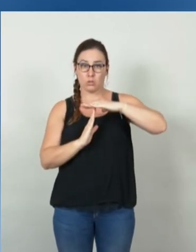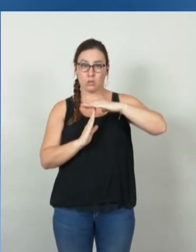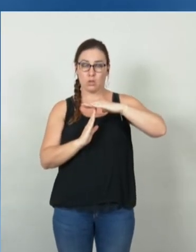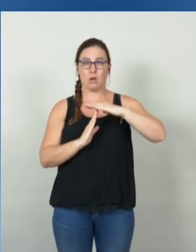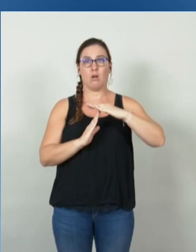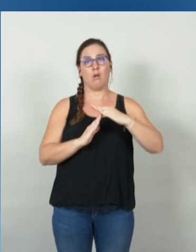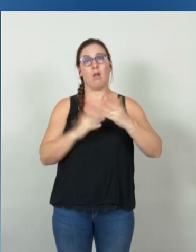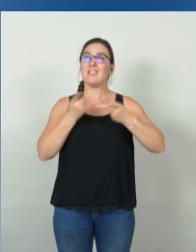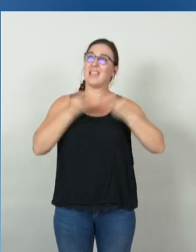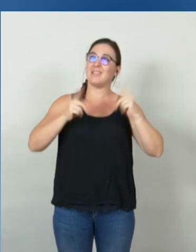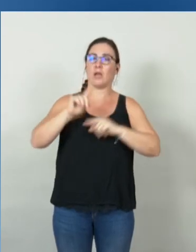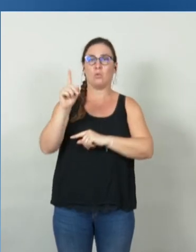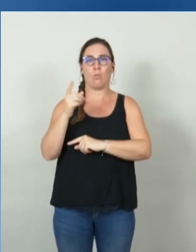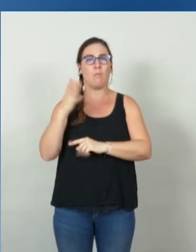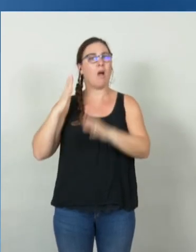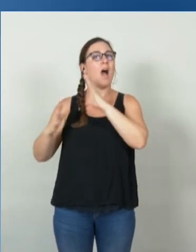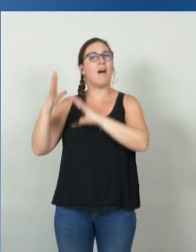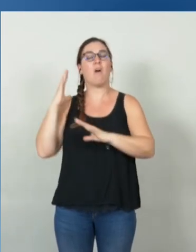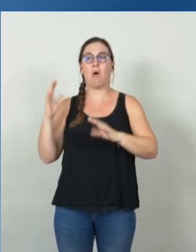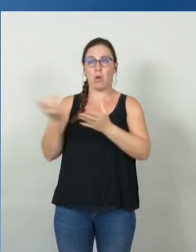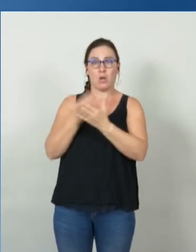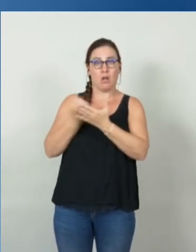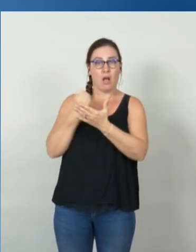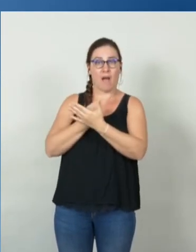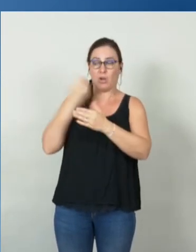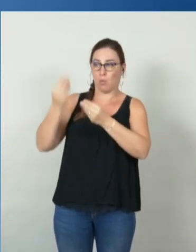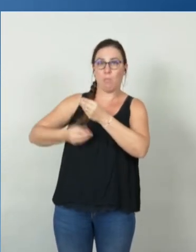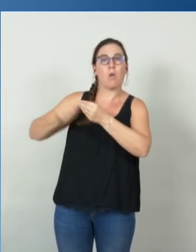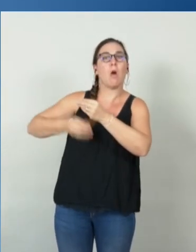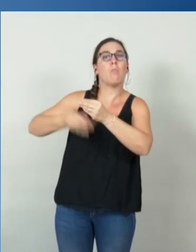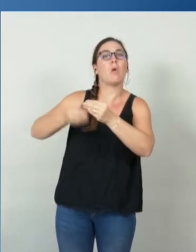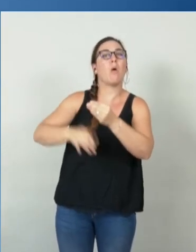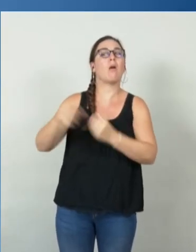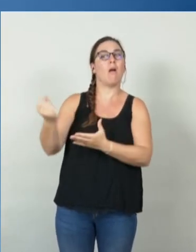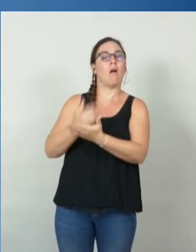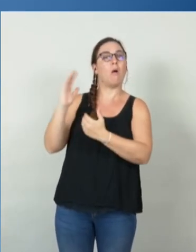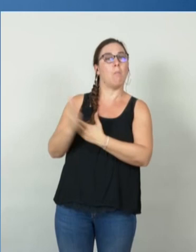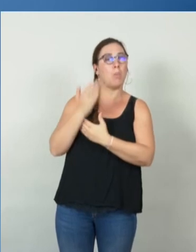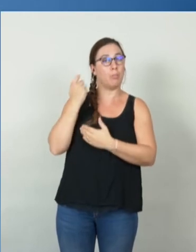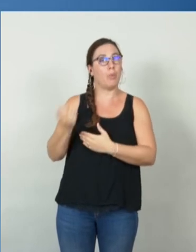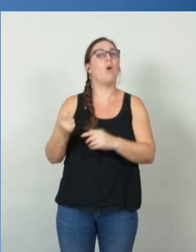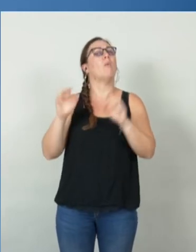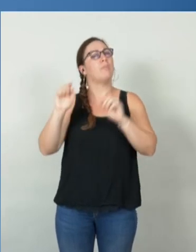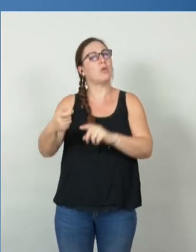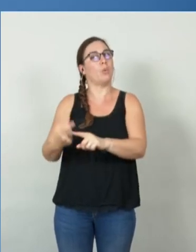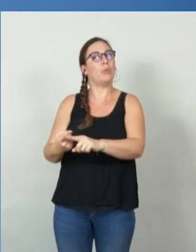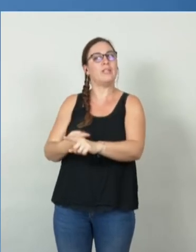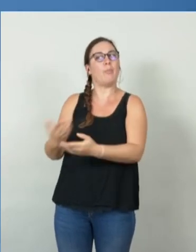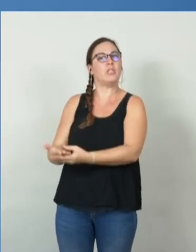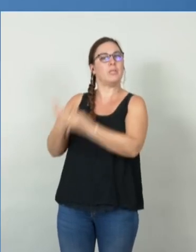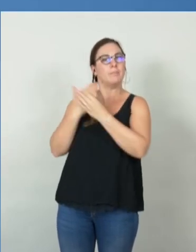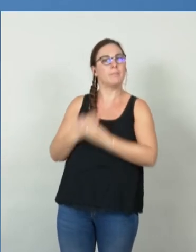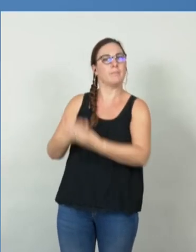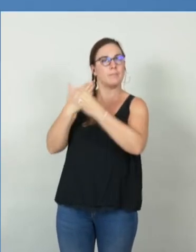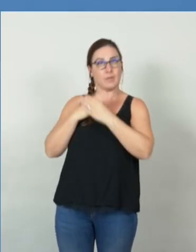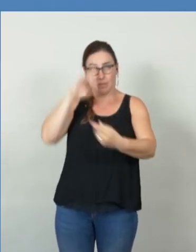un sincères depuis le début on n'accepte pas à tout depuis le début on n'a pas toute l'information bien qu'elle vient au fil de l'eau et on va dans